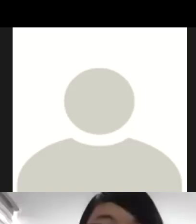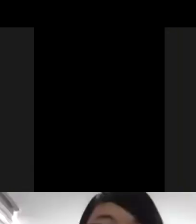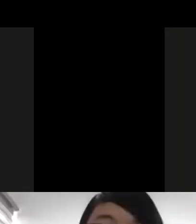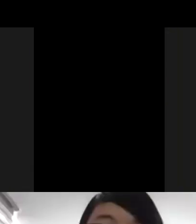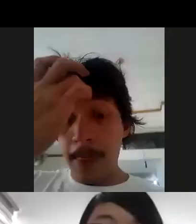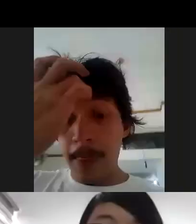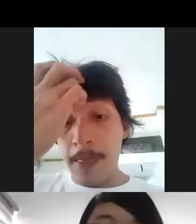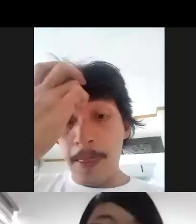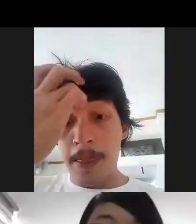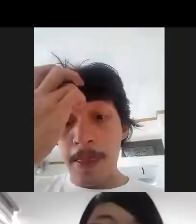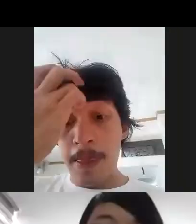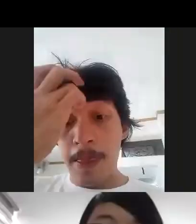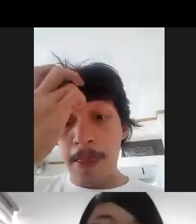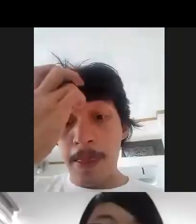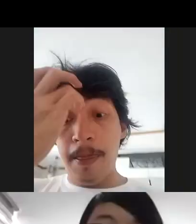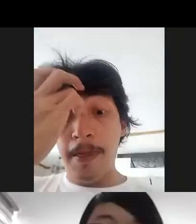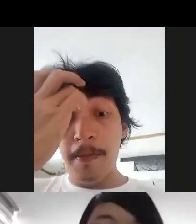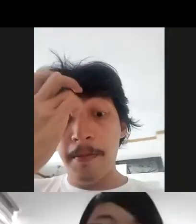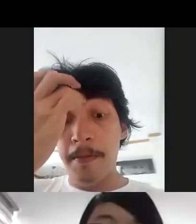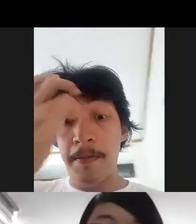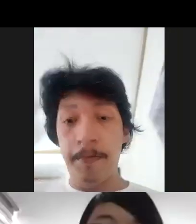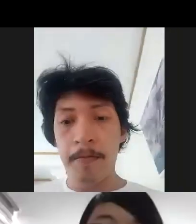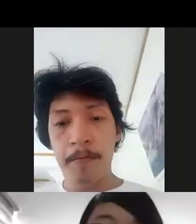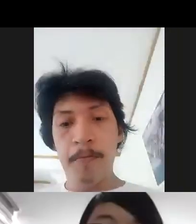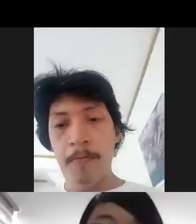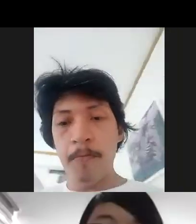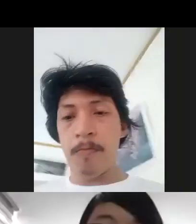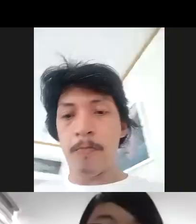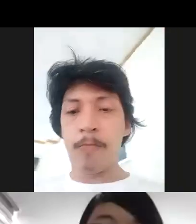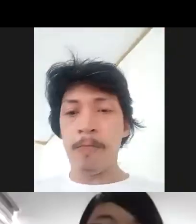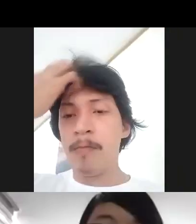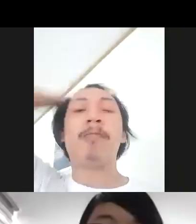Happy lunch! God bless!